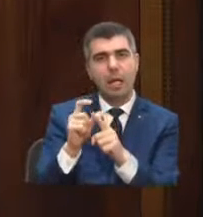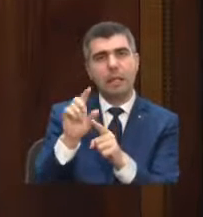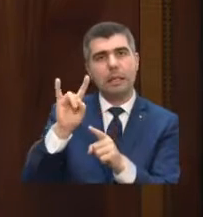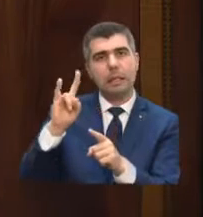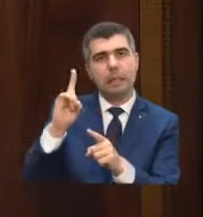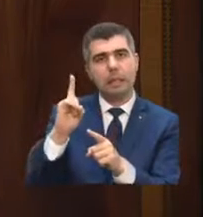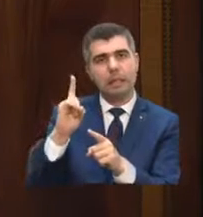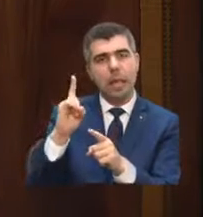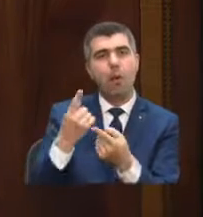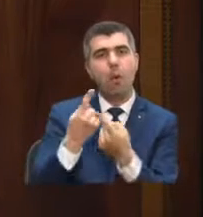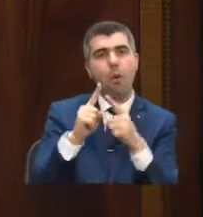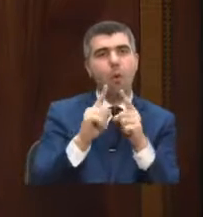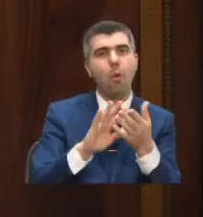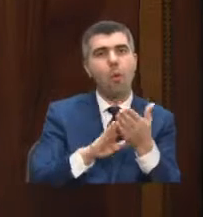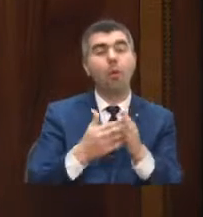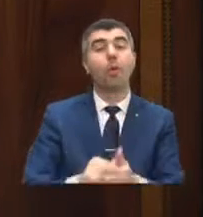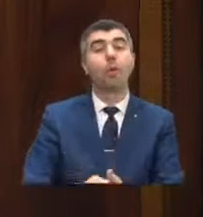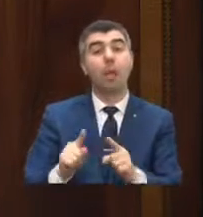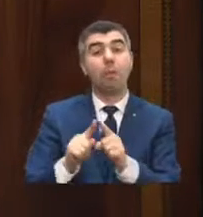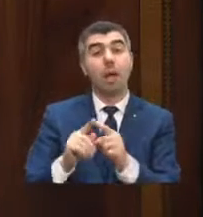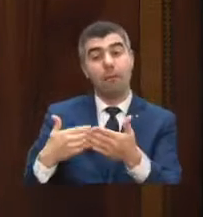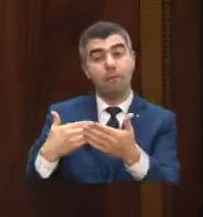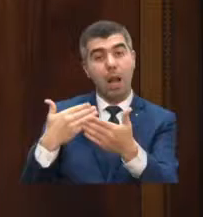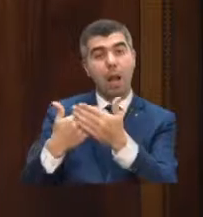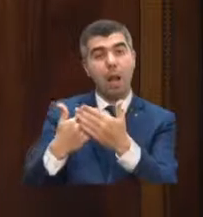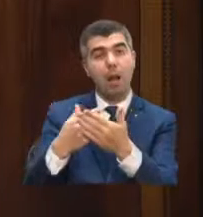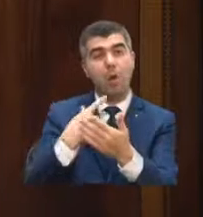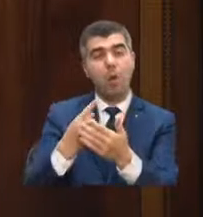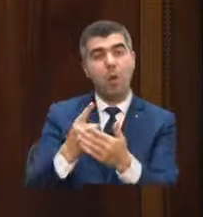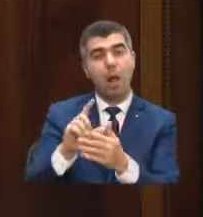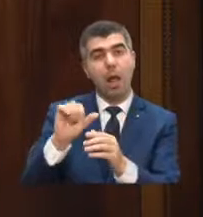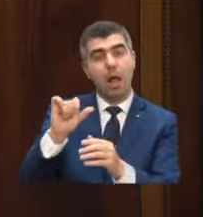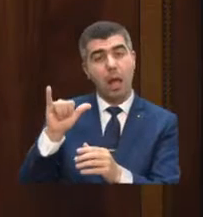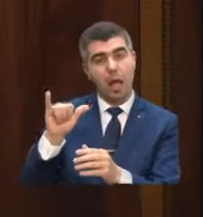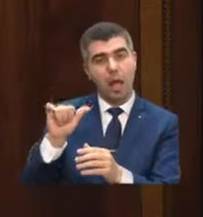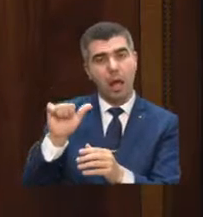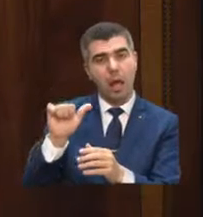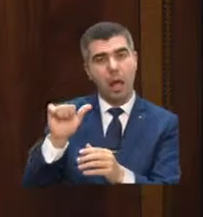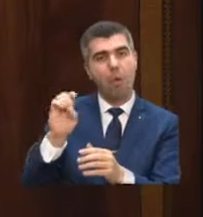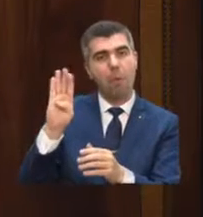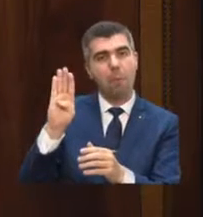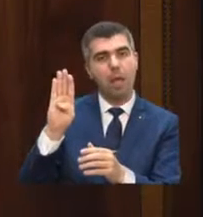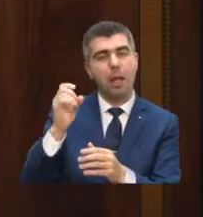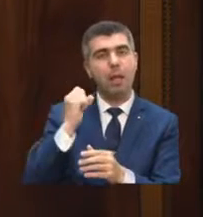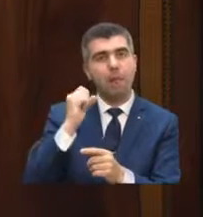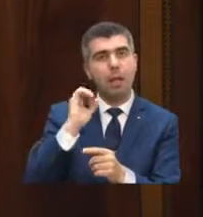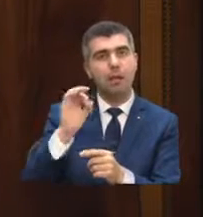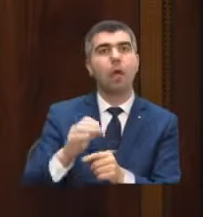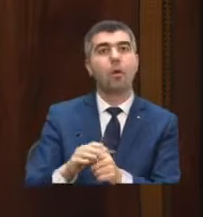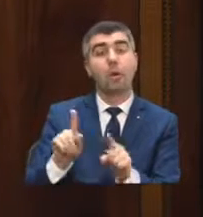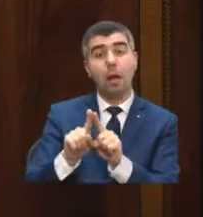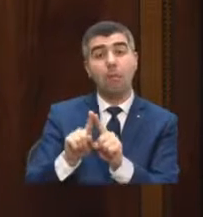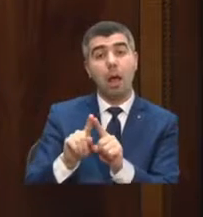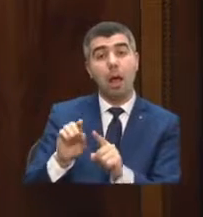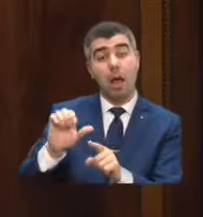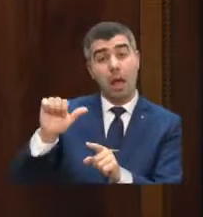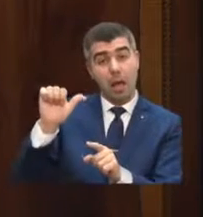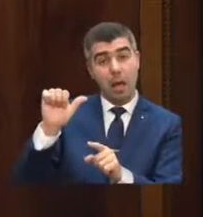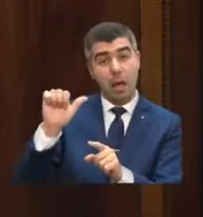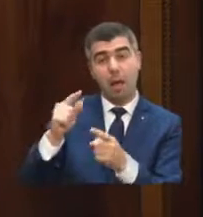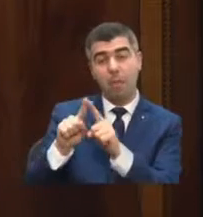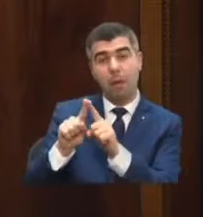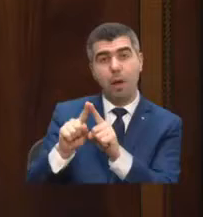هو كثير تيجي في هذه السنوات الأخيرة هو أ وبي. وفيما يتعلق بأ فيه جوج ديال أصناف